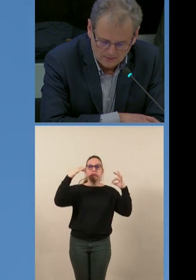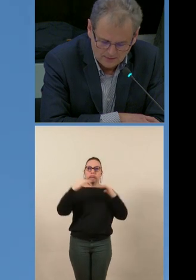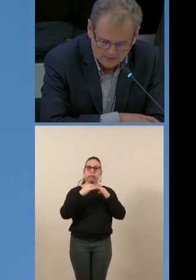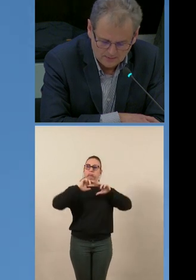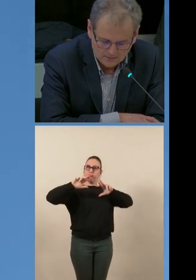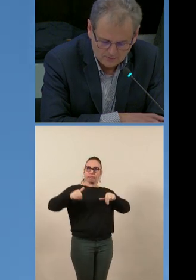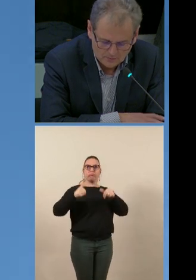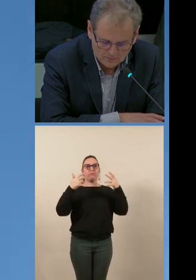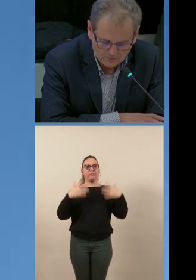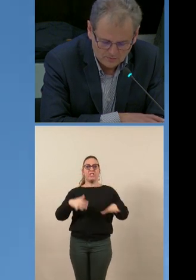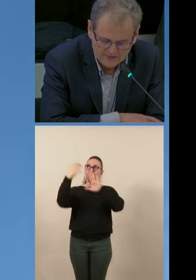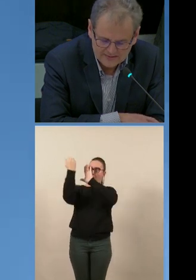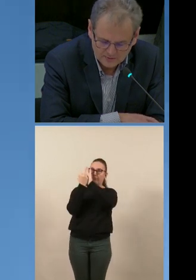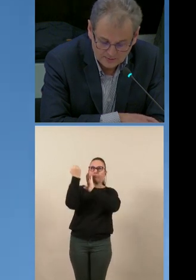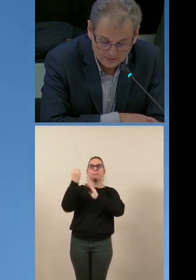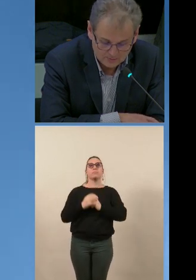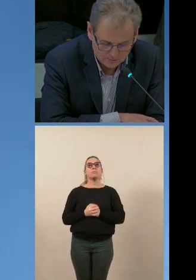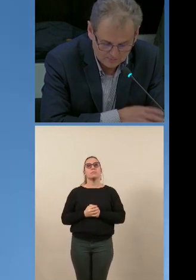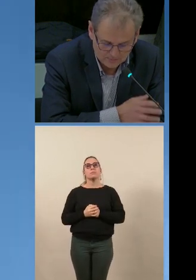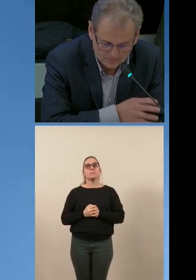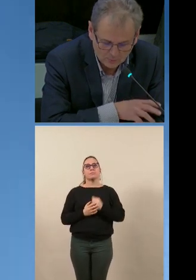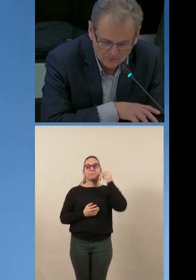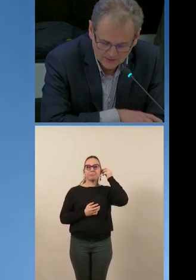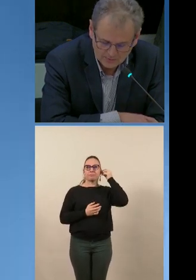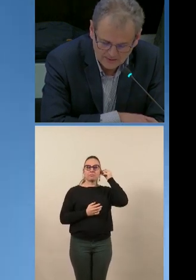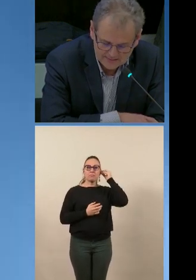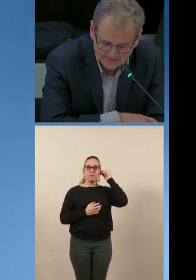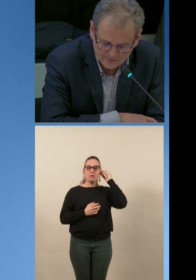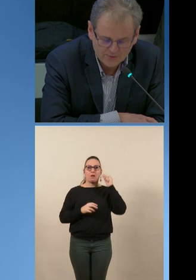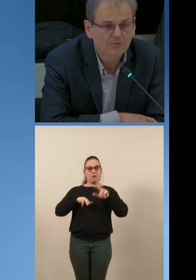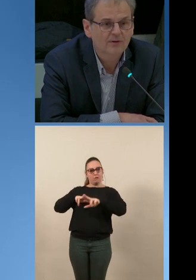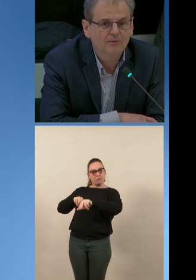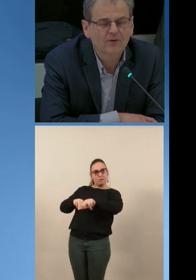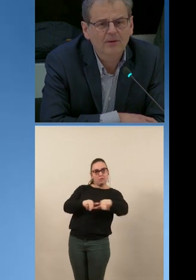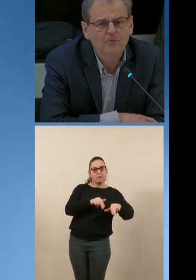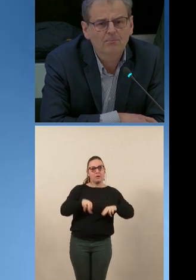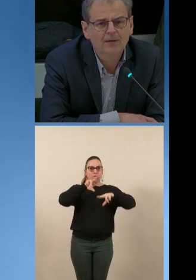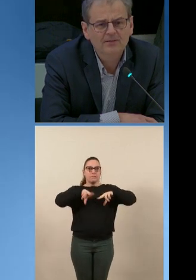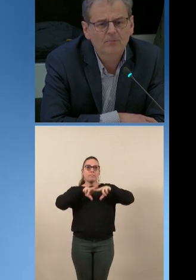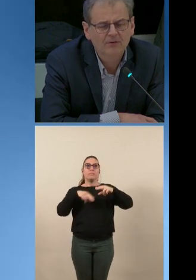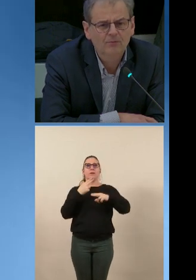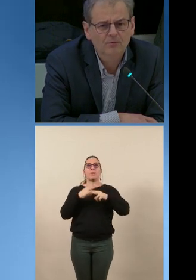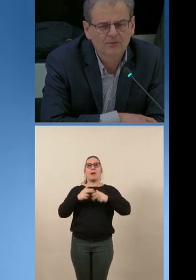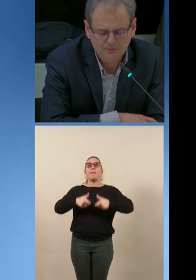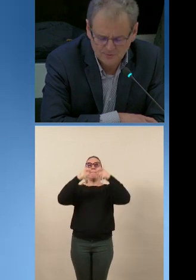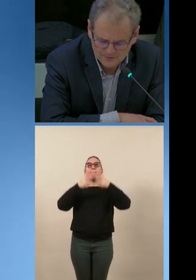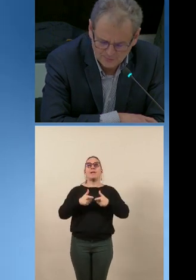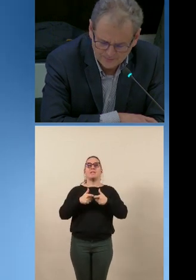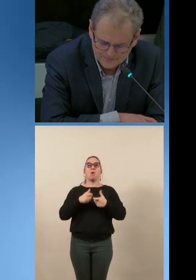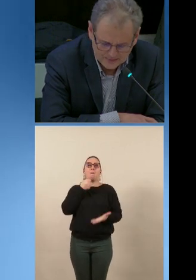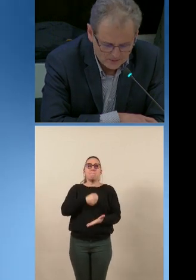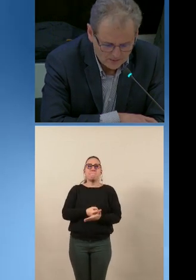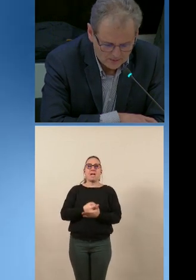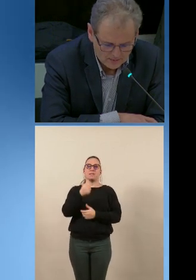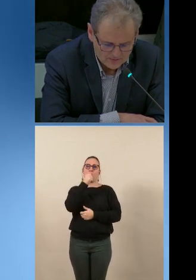contractualisé on on vise et on on contractualise un niveau de rénovation qui s'appelle le Bâtiment Basse Consommation